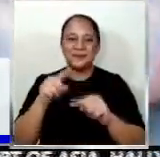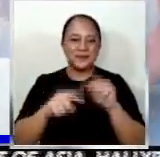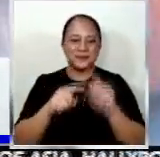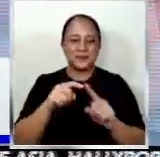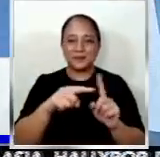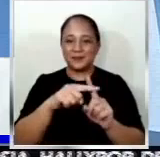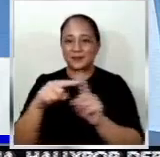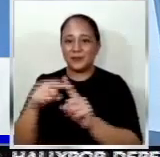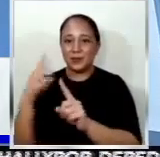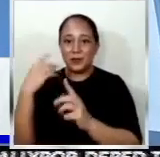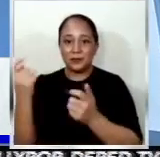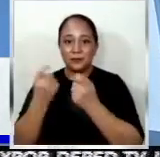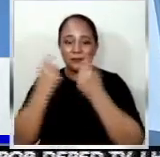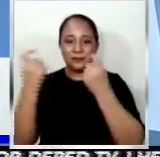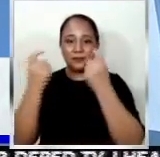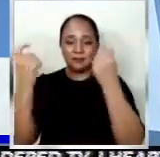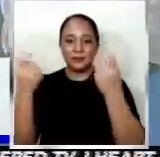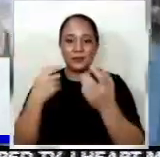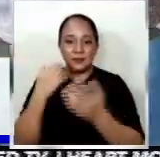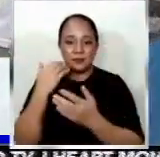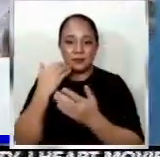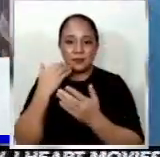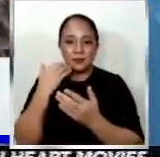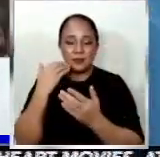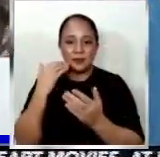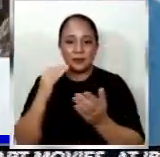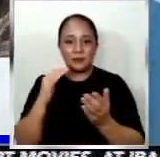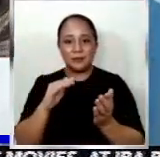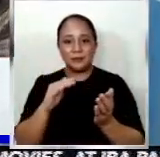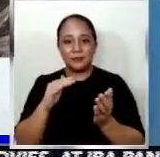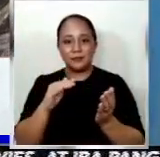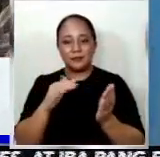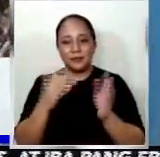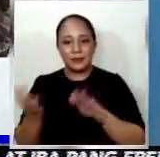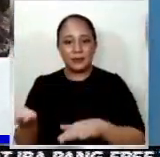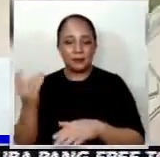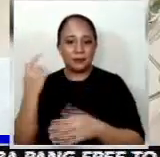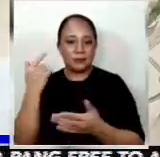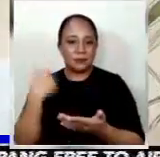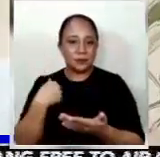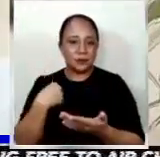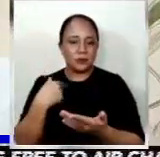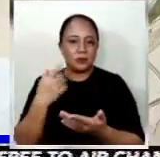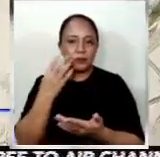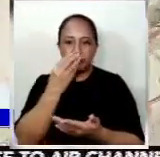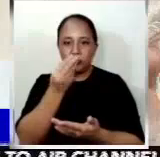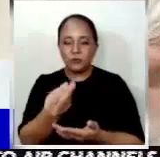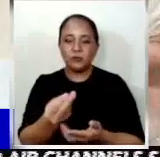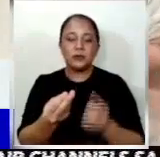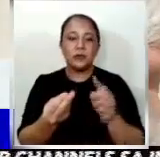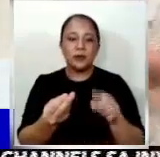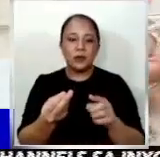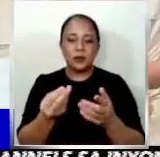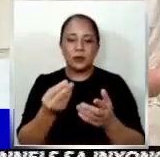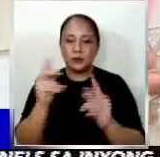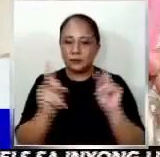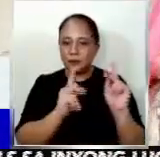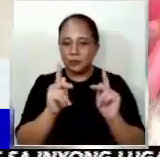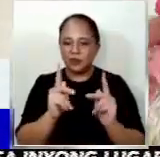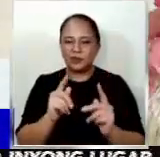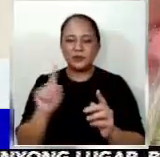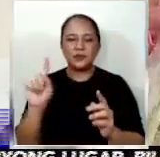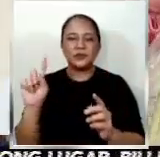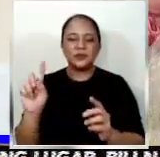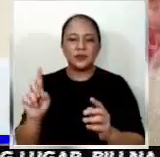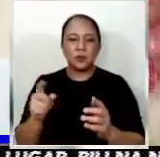kanyang pagkamatay, sinamantala na ron nilang pagkakataon habang konti pa lang ang tao rito. Para ano lang po, isang biyahe na lang din po. Kasi Bulacan pa po